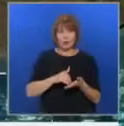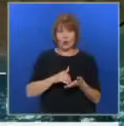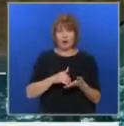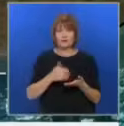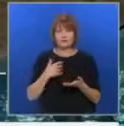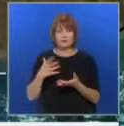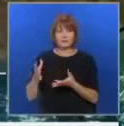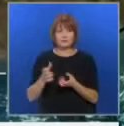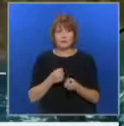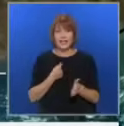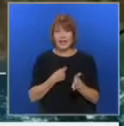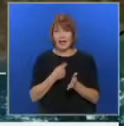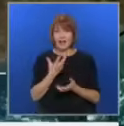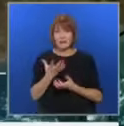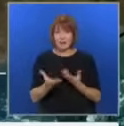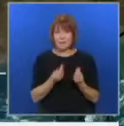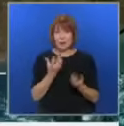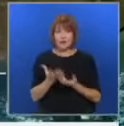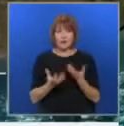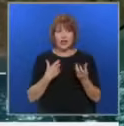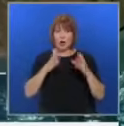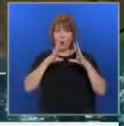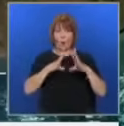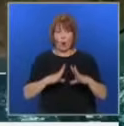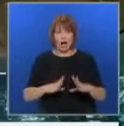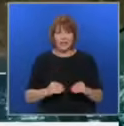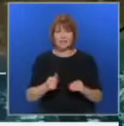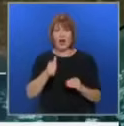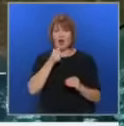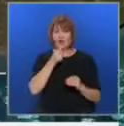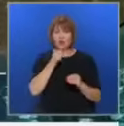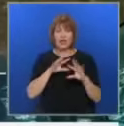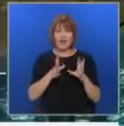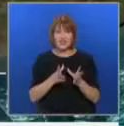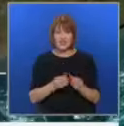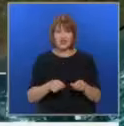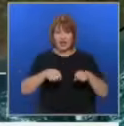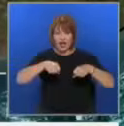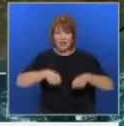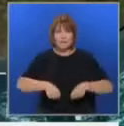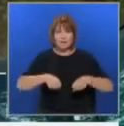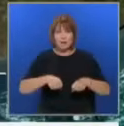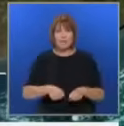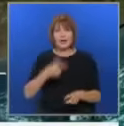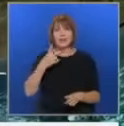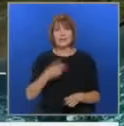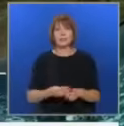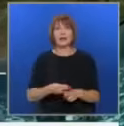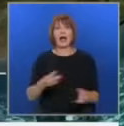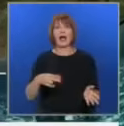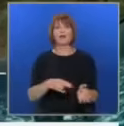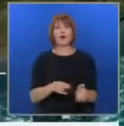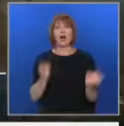евакуирам. Като се запали, ние го потушихме. Дали вода, всичко, сондите обаче спряха тока, няма